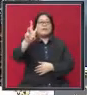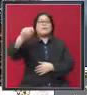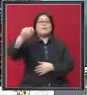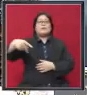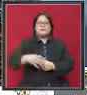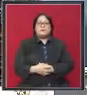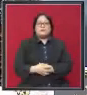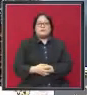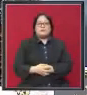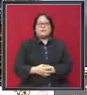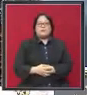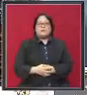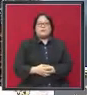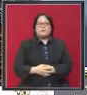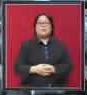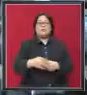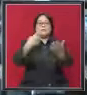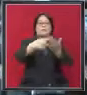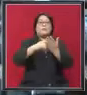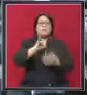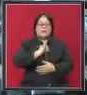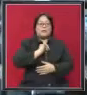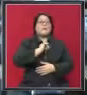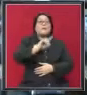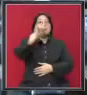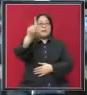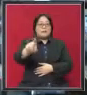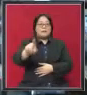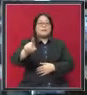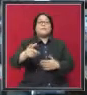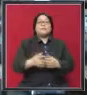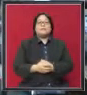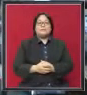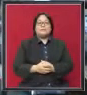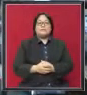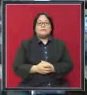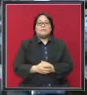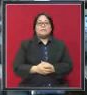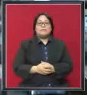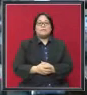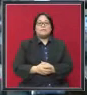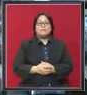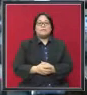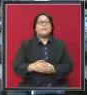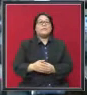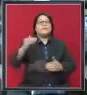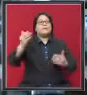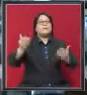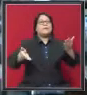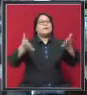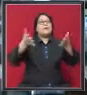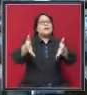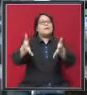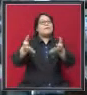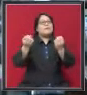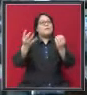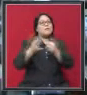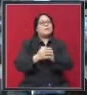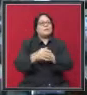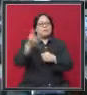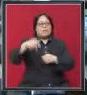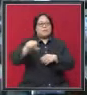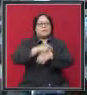KWSP. Dalam perbahasan saya tanyakan tentang the balance, ya,